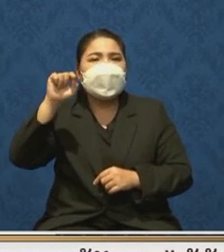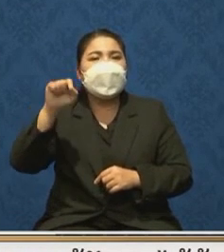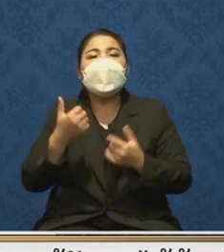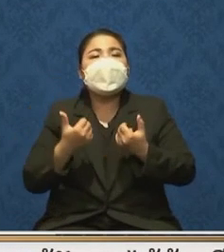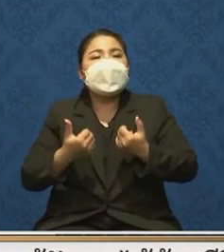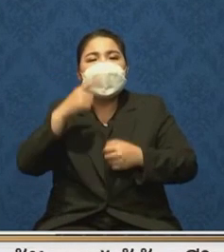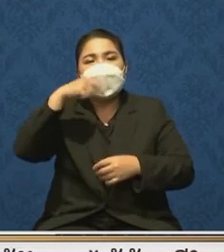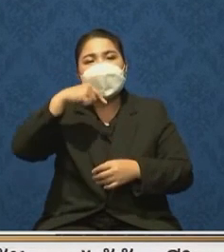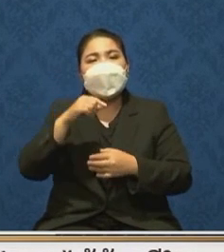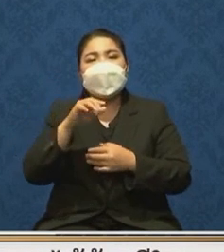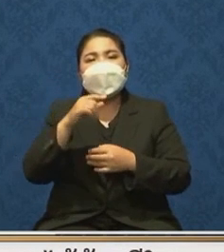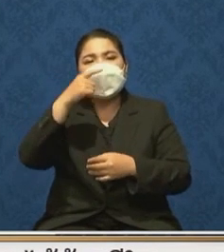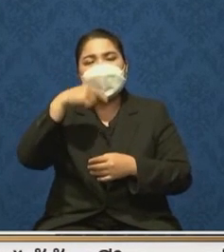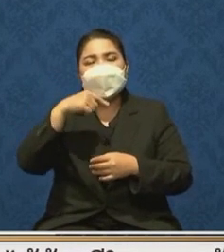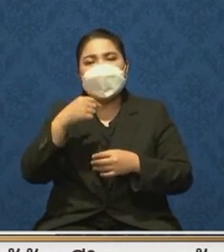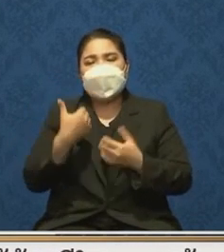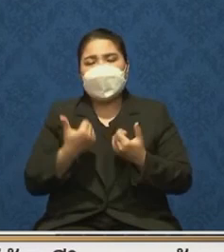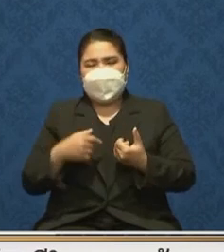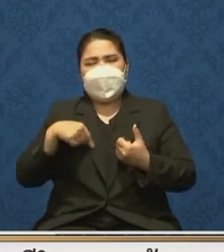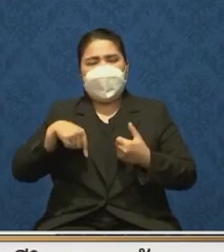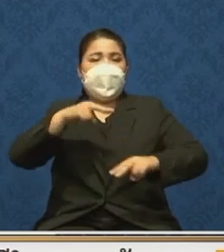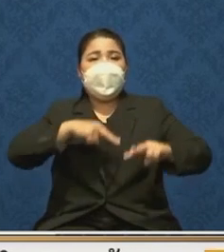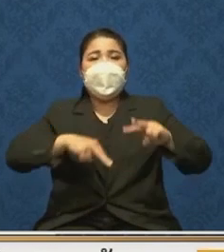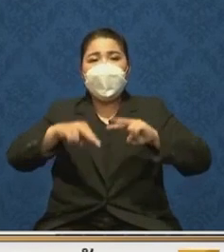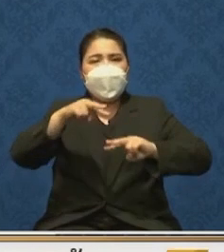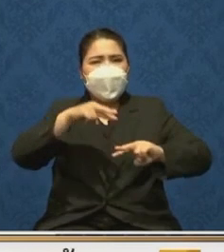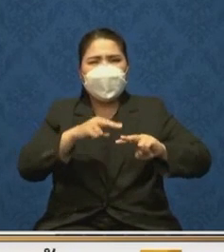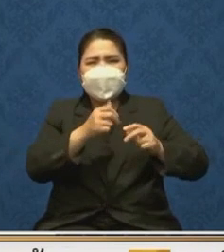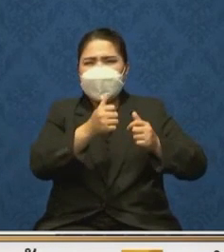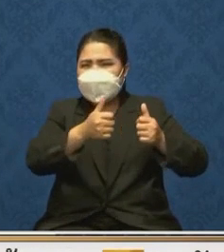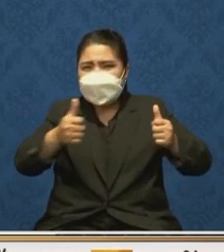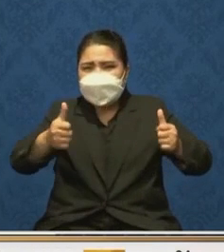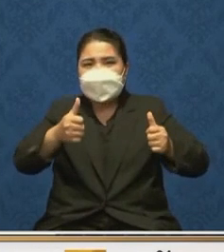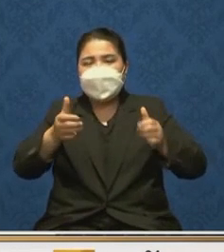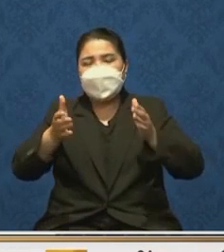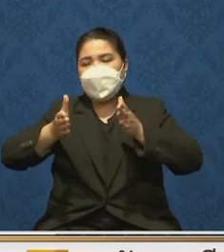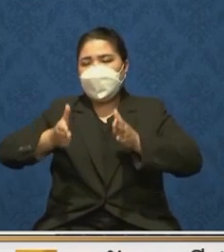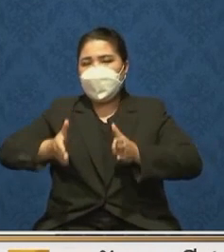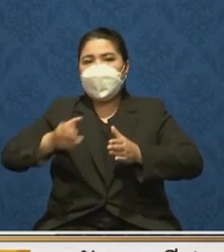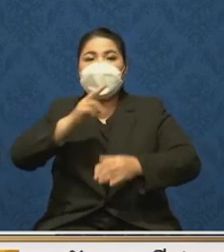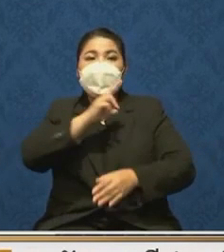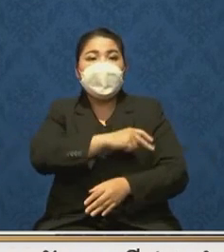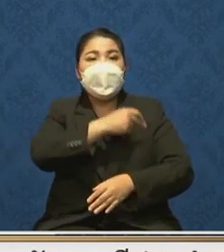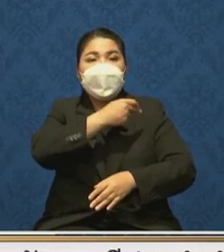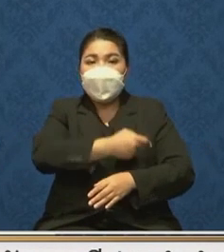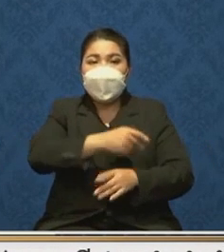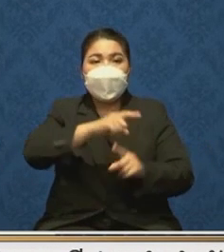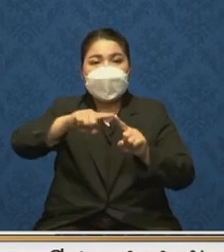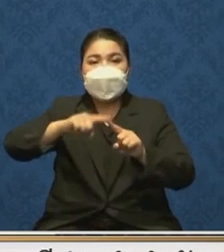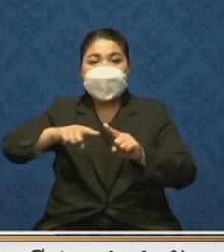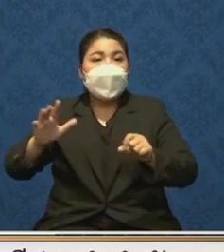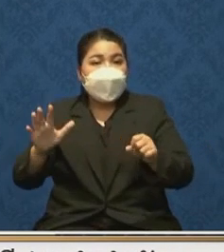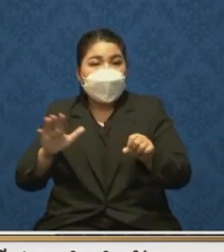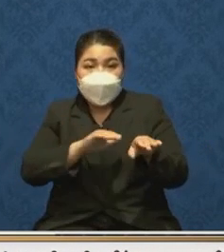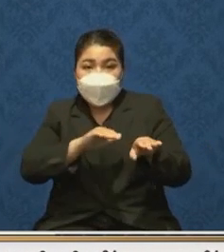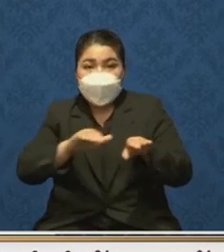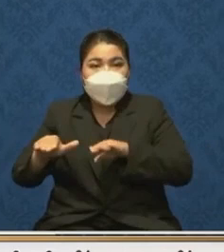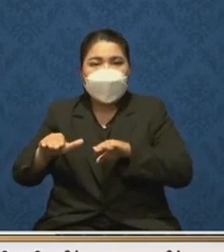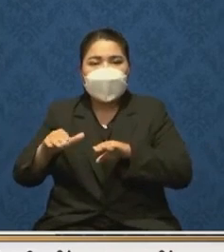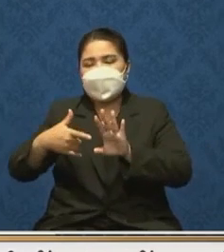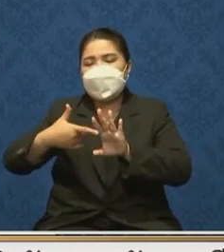ได้ดีมีบุคลากรพร้อม เตียงผู้ป่วยพร้อม ยาต้านไรัสก็มีเพีงพอ